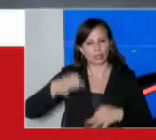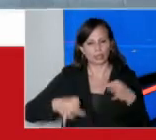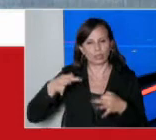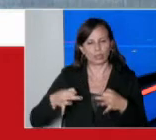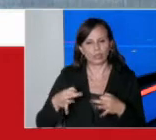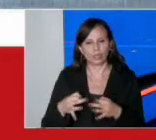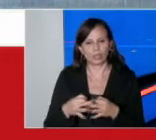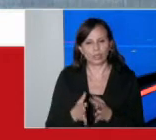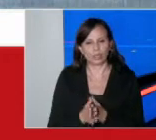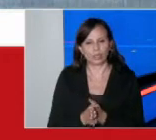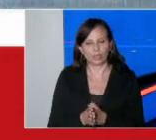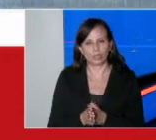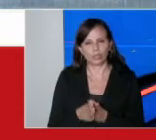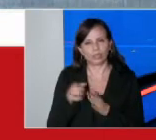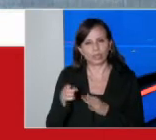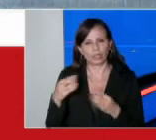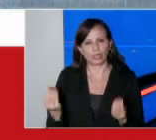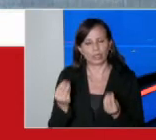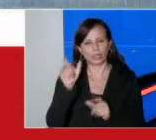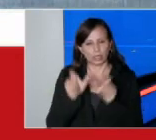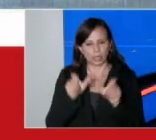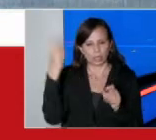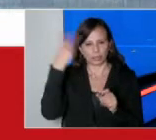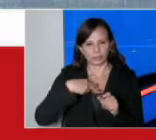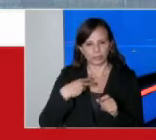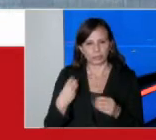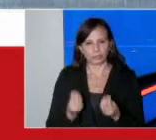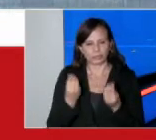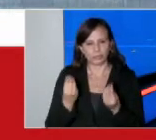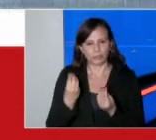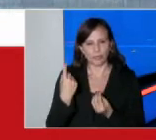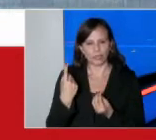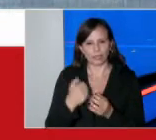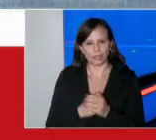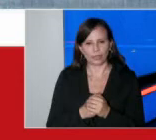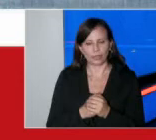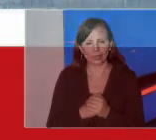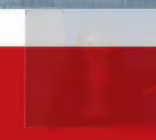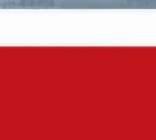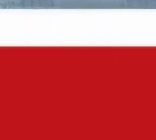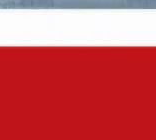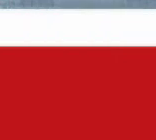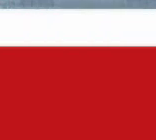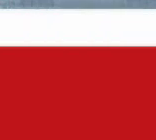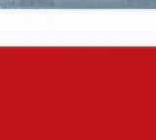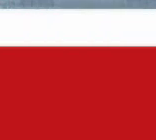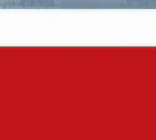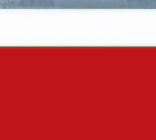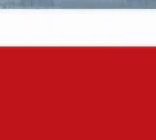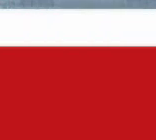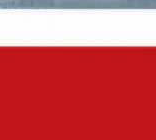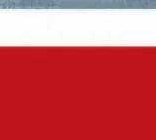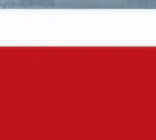כן. שרת הכלכלה, הם אנשים, אתה יודע, שמבינים דבר אחד או שניים גם בביטחון, והם אומרים, אין צורך בכלי הזה, הכלי